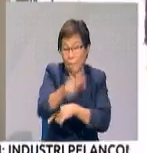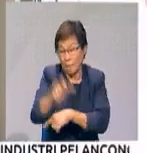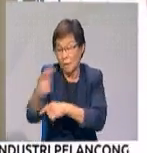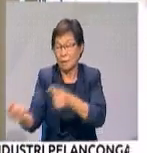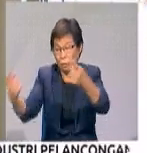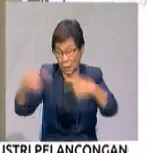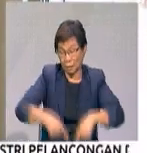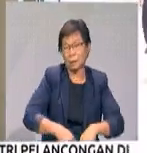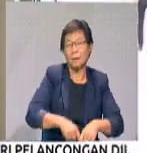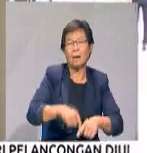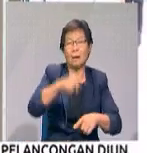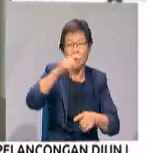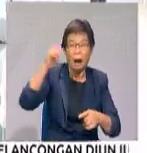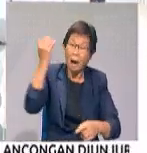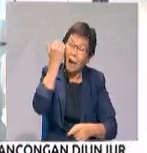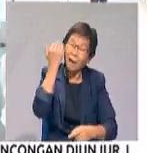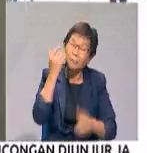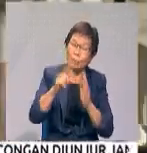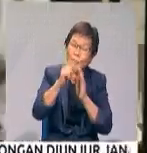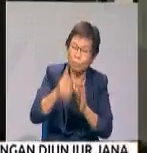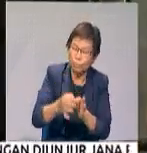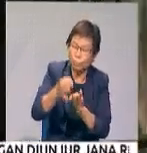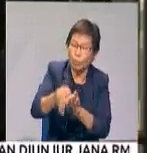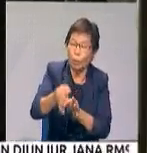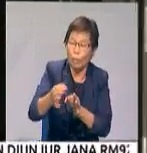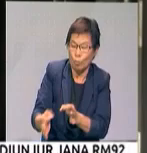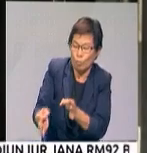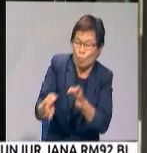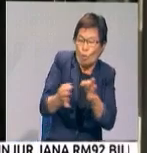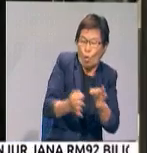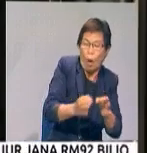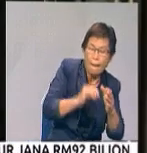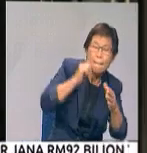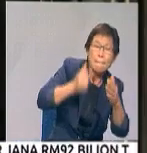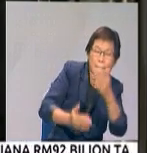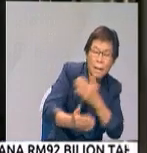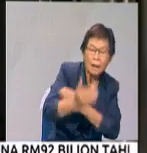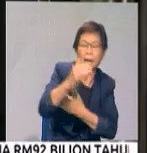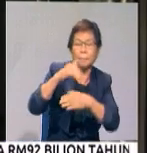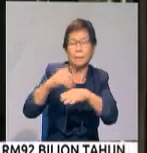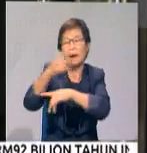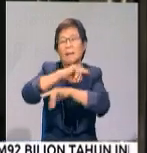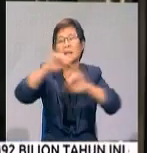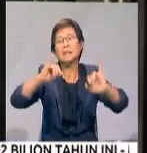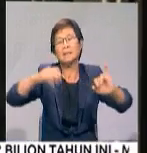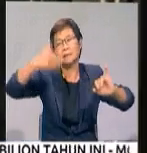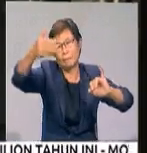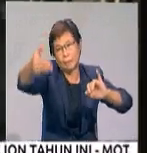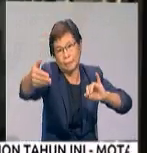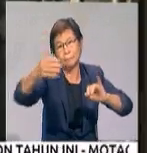Colin Lawrence Siquira kemudian menangguhkan perbicaraan sehingga pagi Isnin depan.